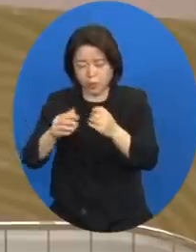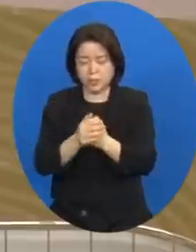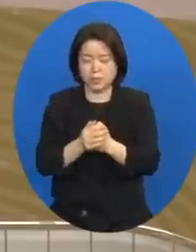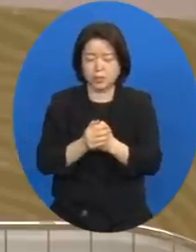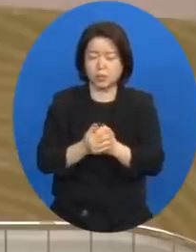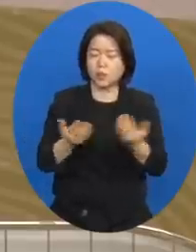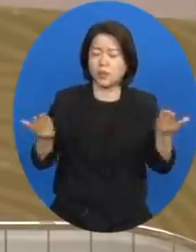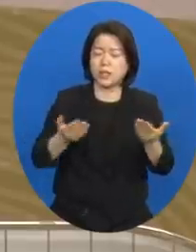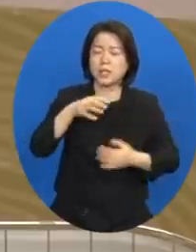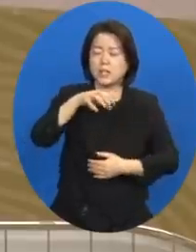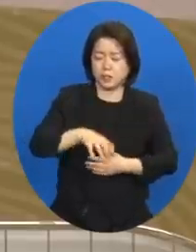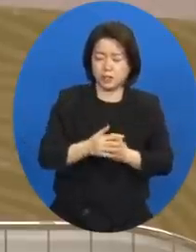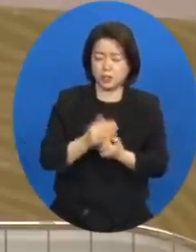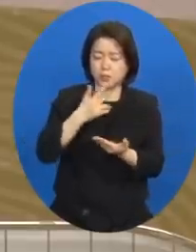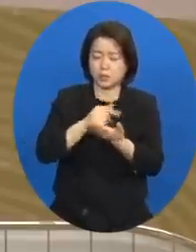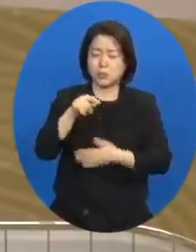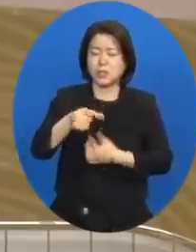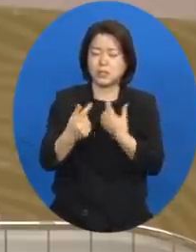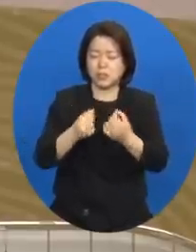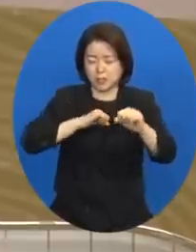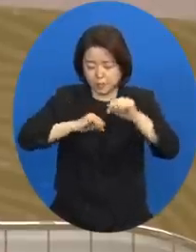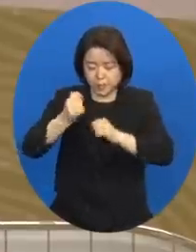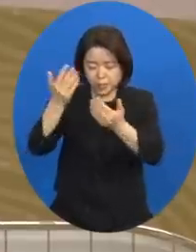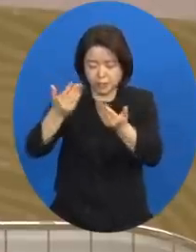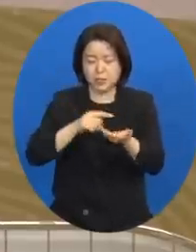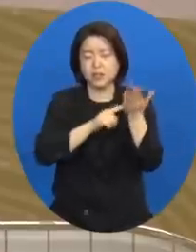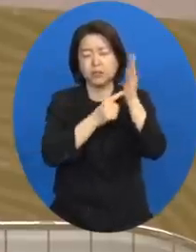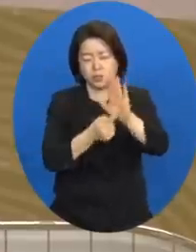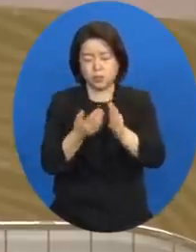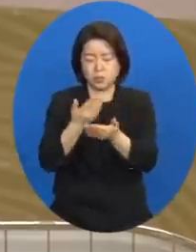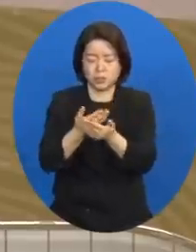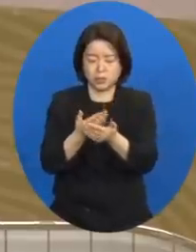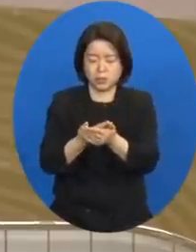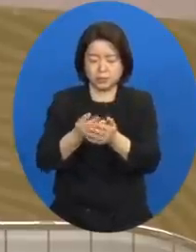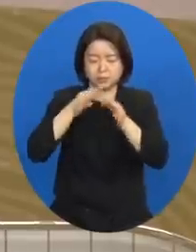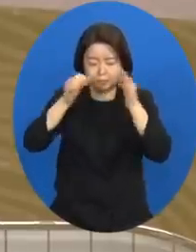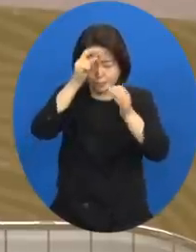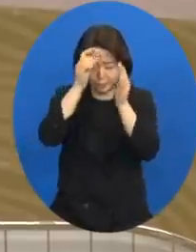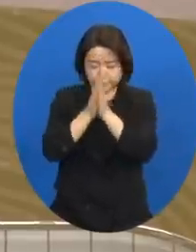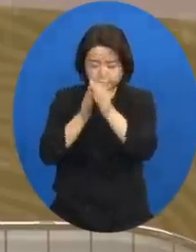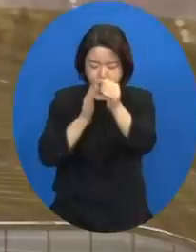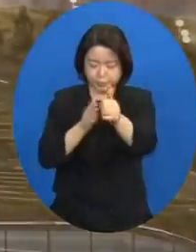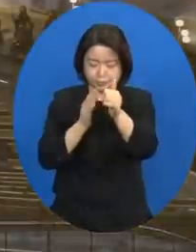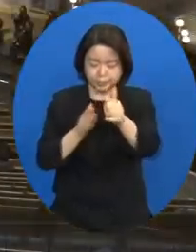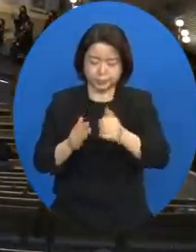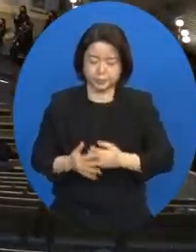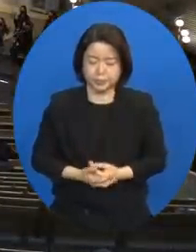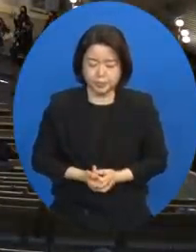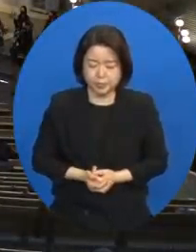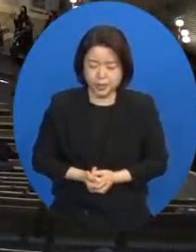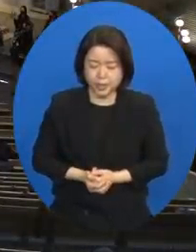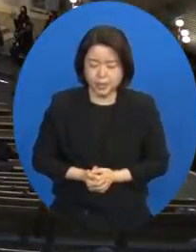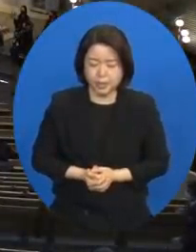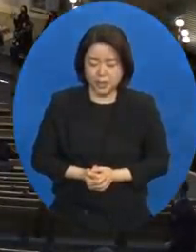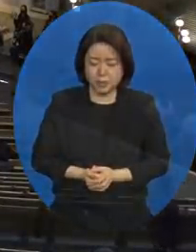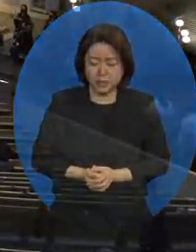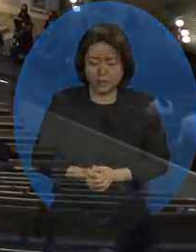내 일터에서 주님께서 그렇게 역사해 주옵소서. 통성으로 기도하겠습니다. 은혜와 사랑이 충만하신